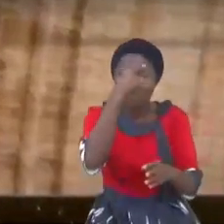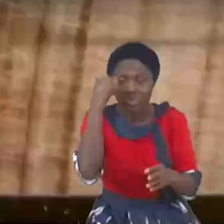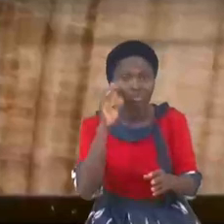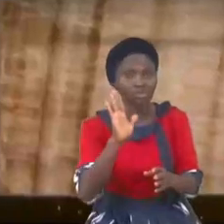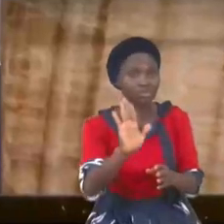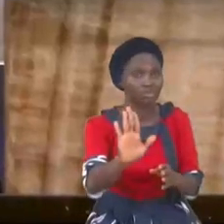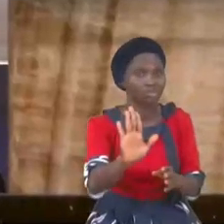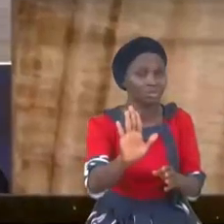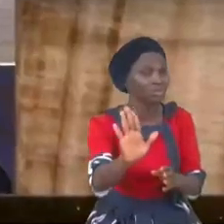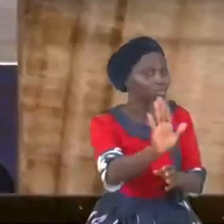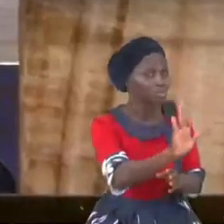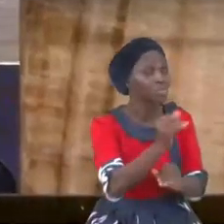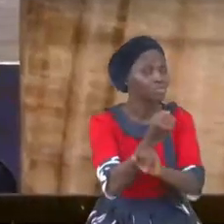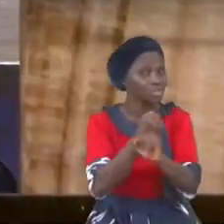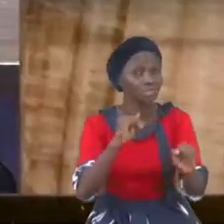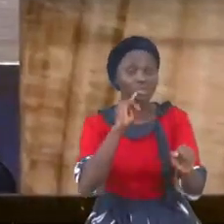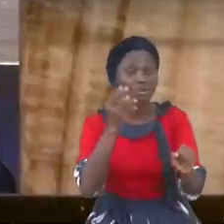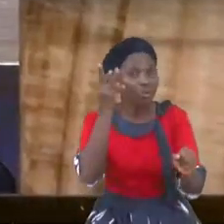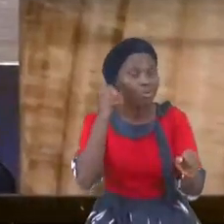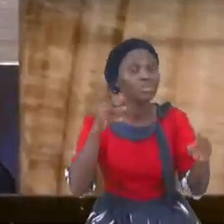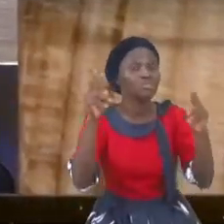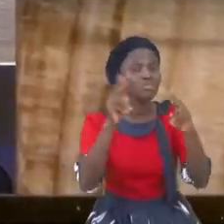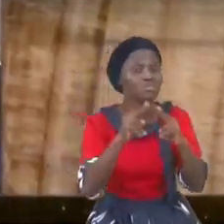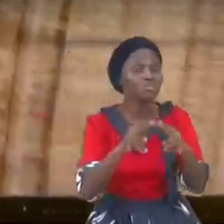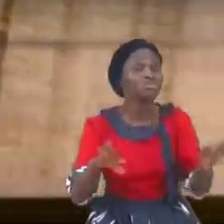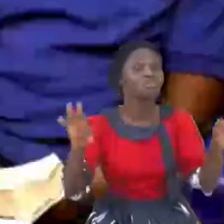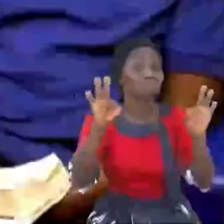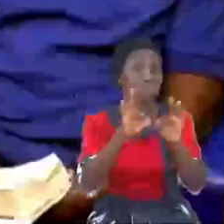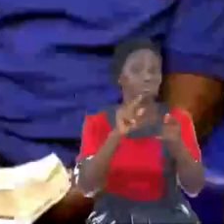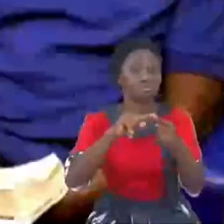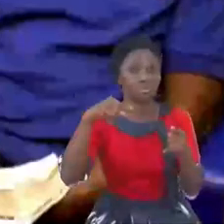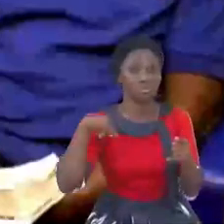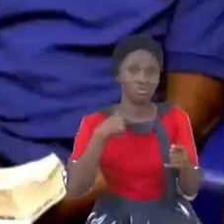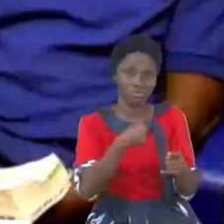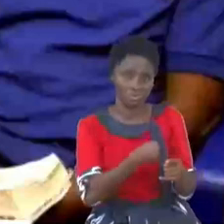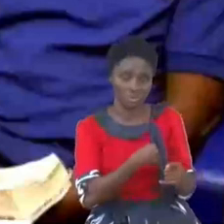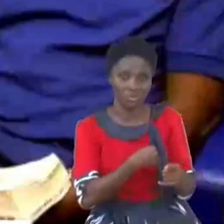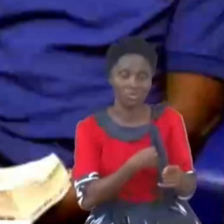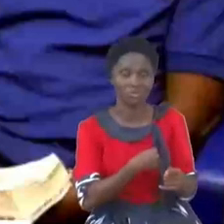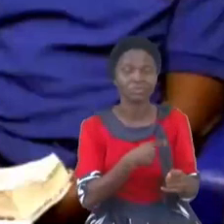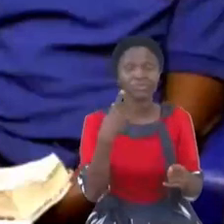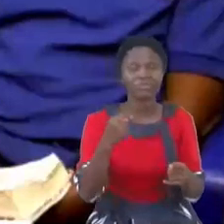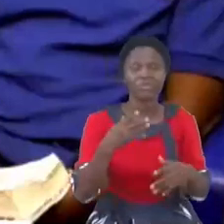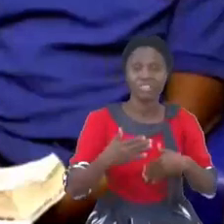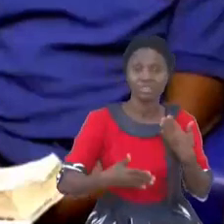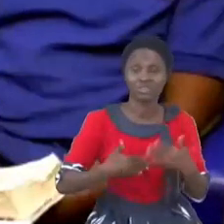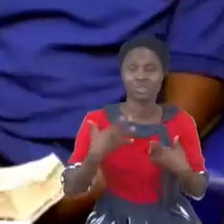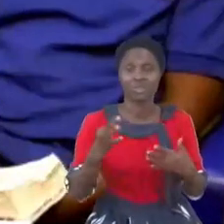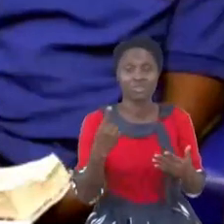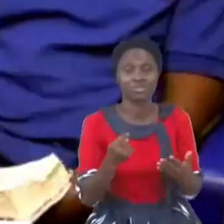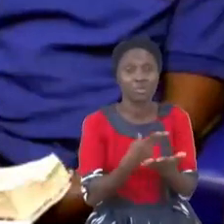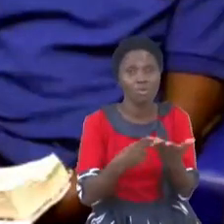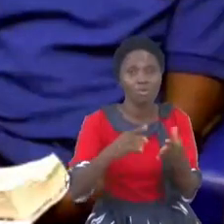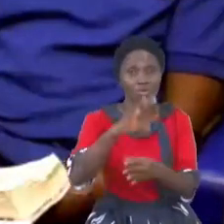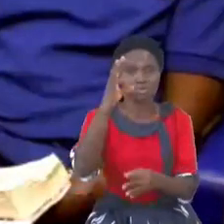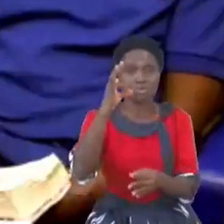est primordial dans notre cœur, avec la joie du Saint-Esprit. Et le verset 7